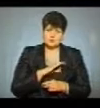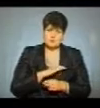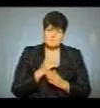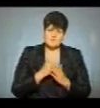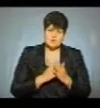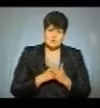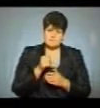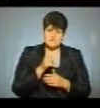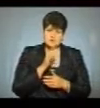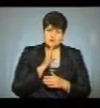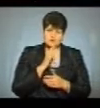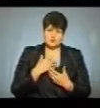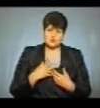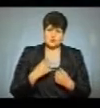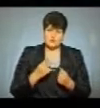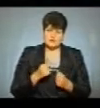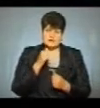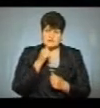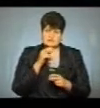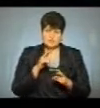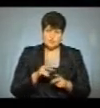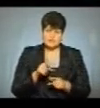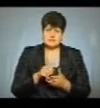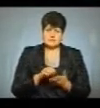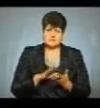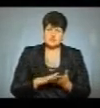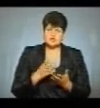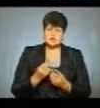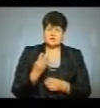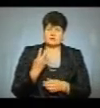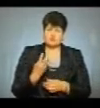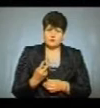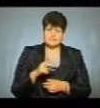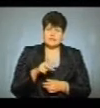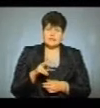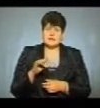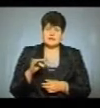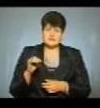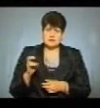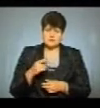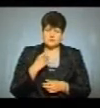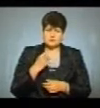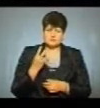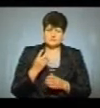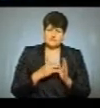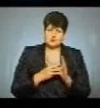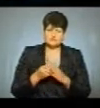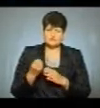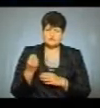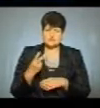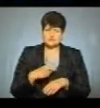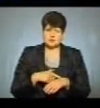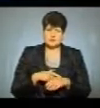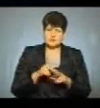програмою «Місяць жіночого здоров'я». І на завтра на огляд до неї записалися ще двоє. Лілія Левинець каже, з 8 до 12 години профогляд